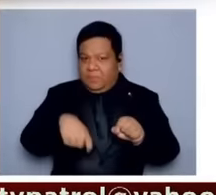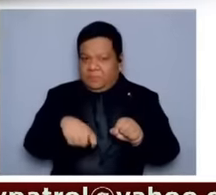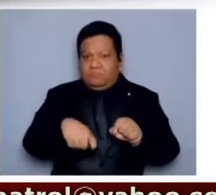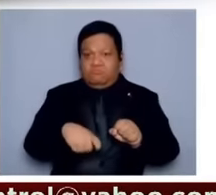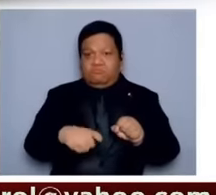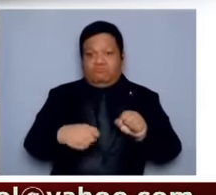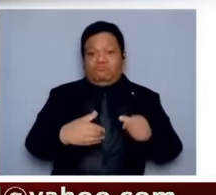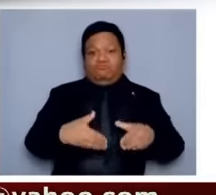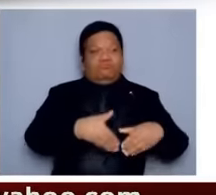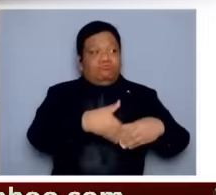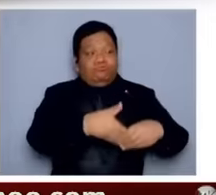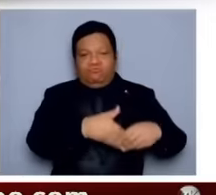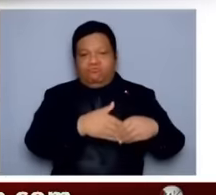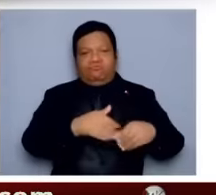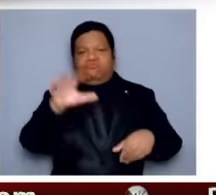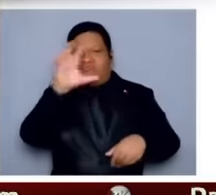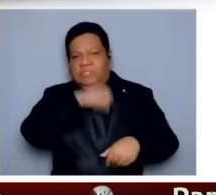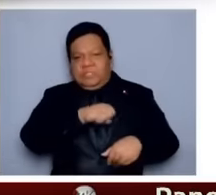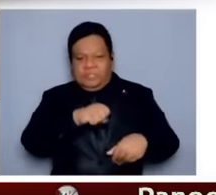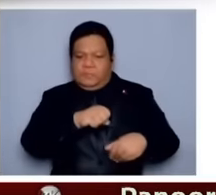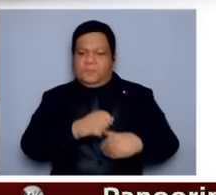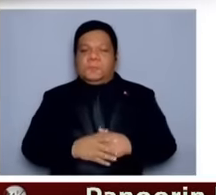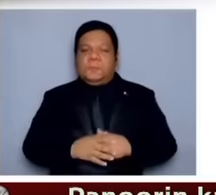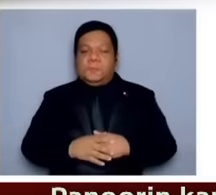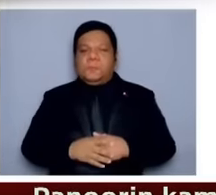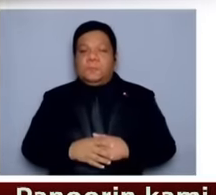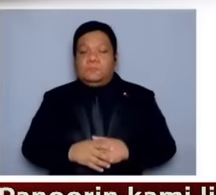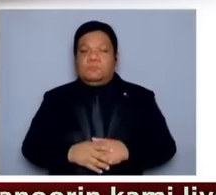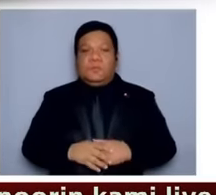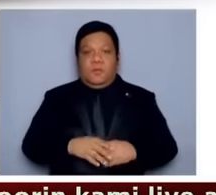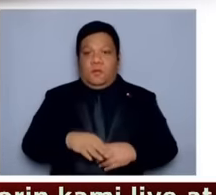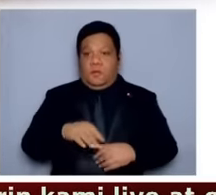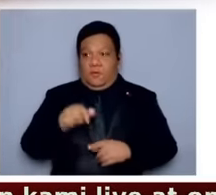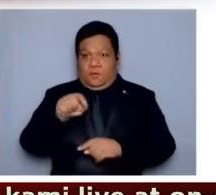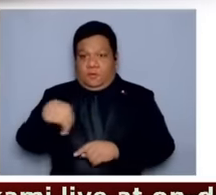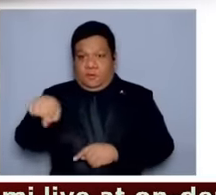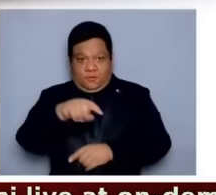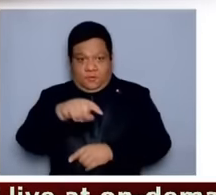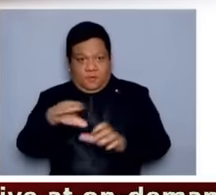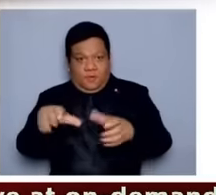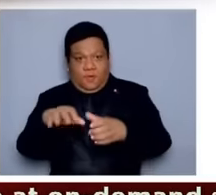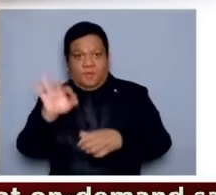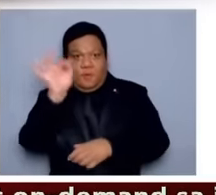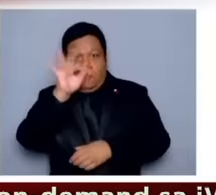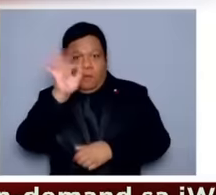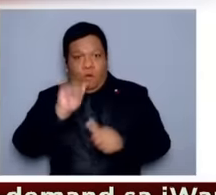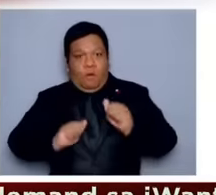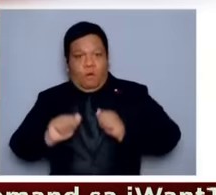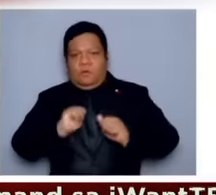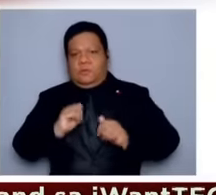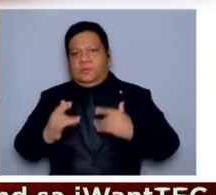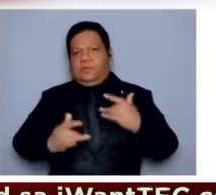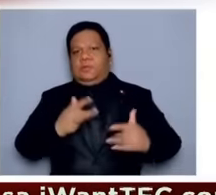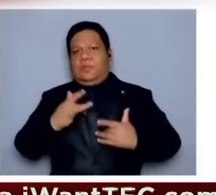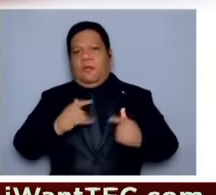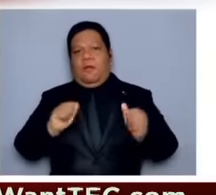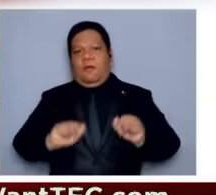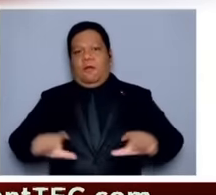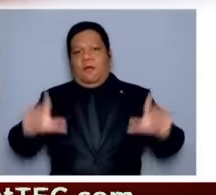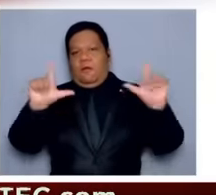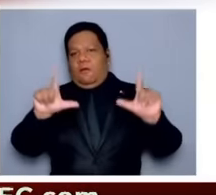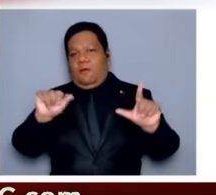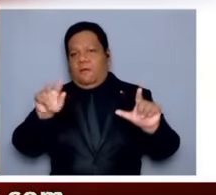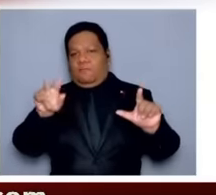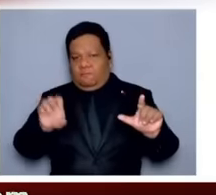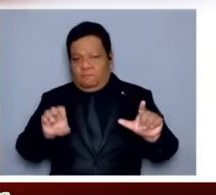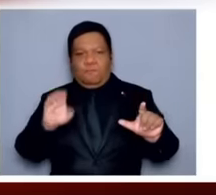dalawang grupo ang fans. Aminado ang Pinoy artists na sabik silang mag-perform ng live sa festival. I am so excited to